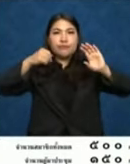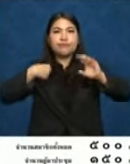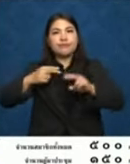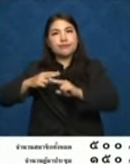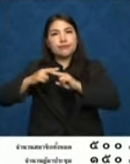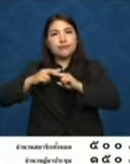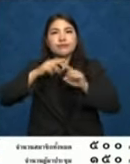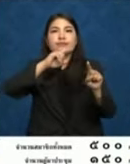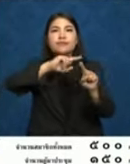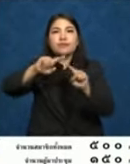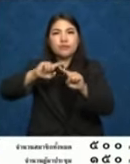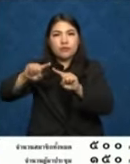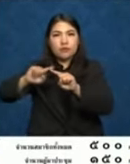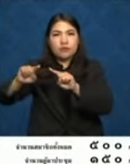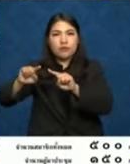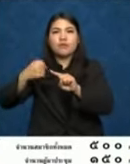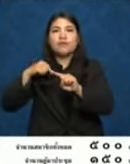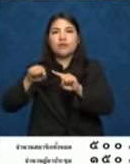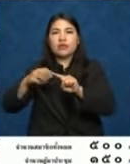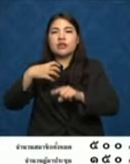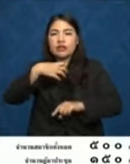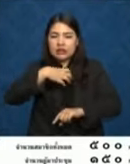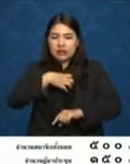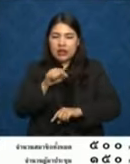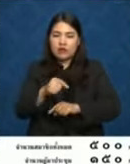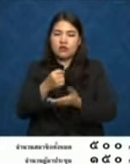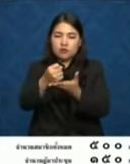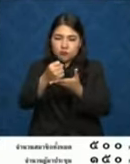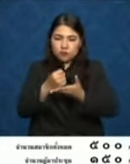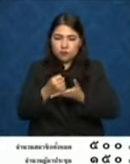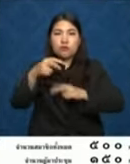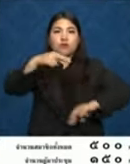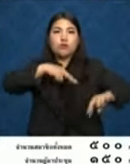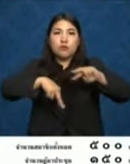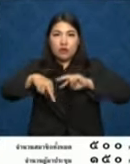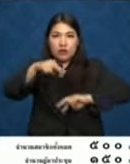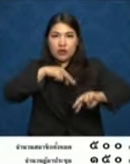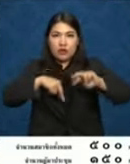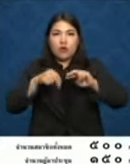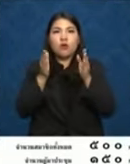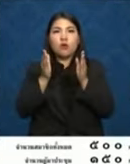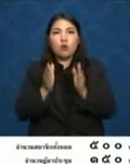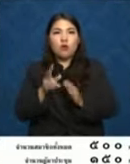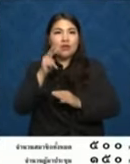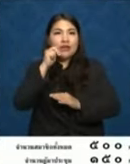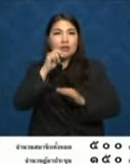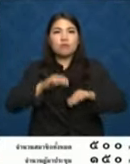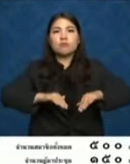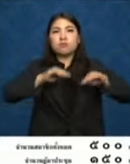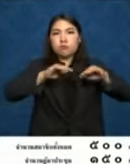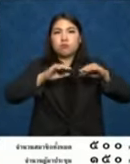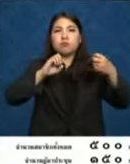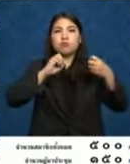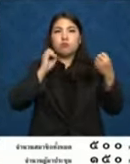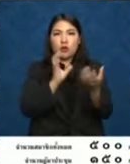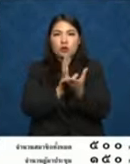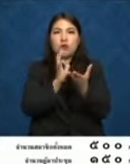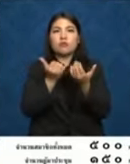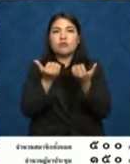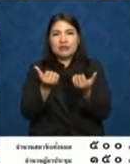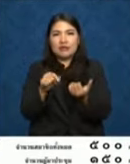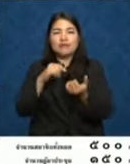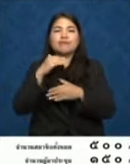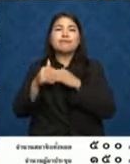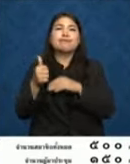ต่างๆที่มีความประสงค์จะเข้ามาช่วยเหลือผู้ประสบภัยน้ำท่วมในเขตอำเภอเสนาและอำเภอใกล้เคียงได้สะด